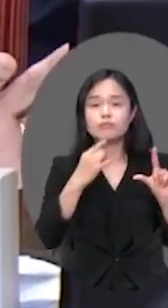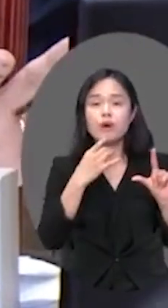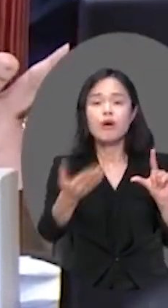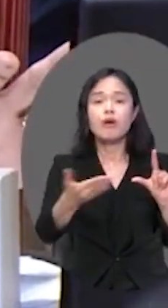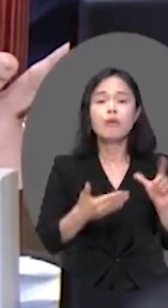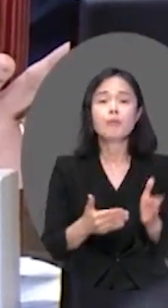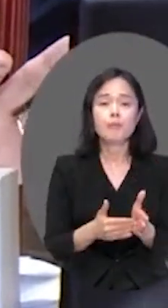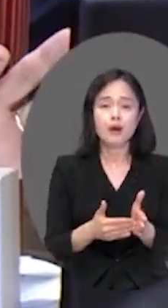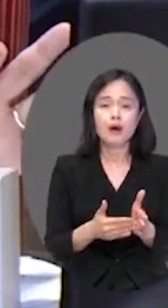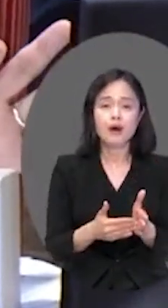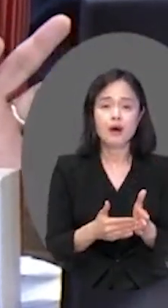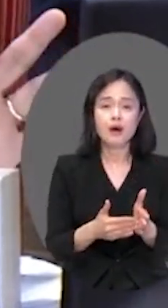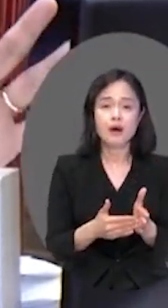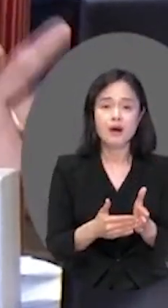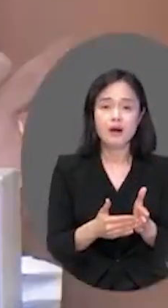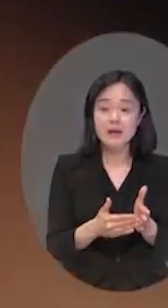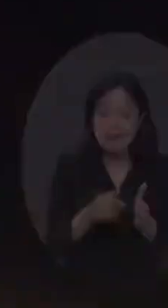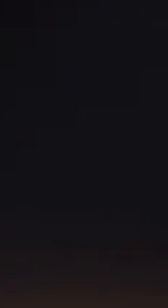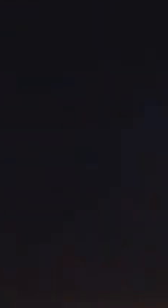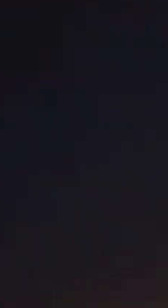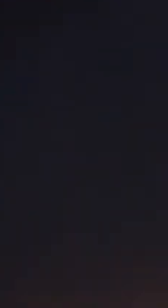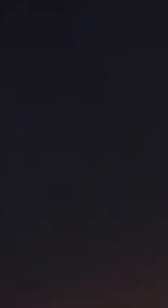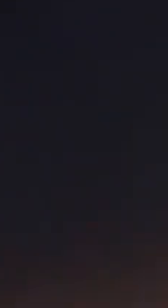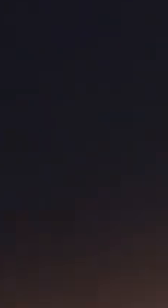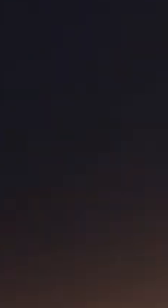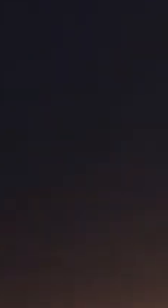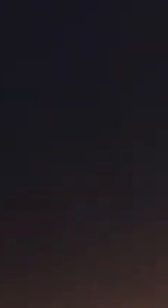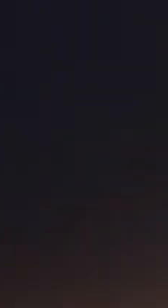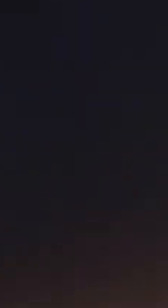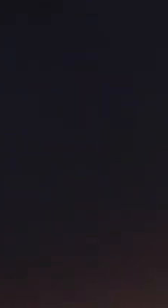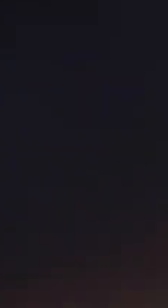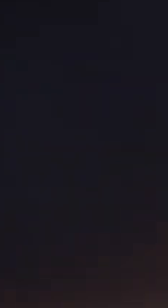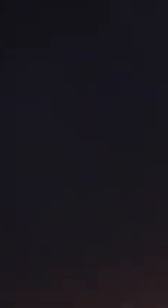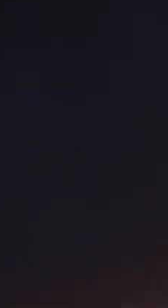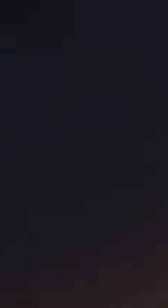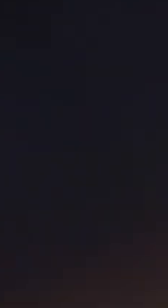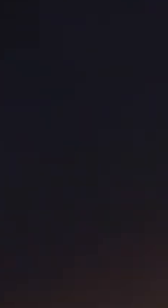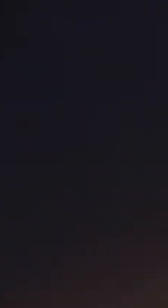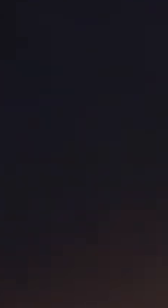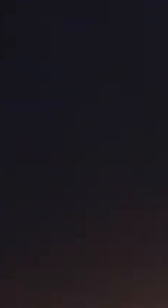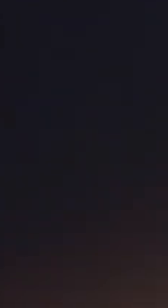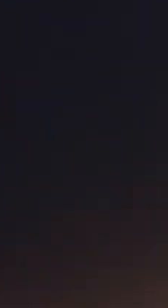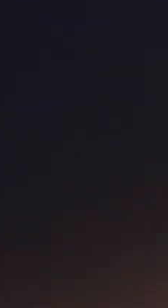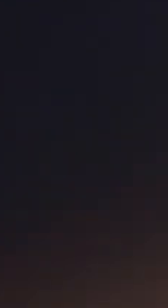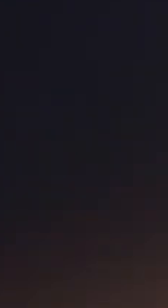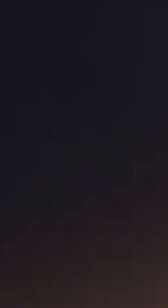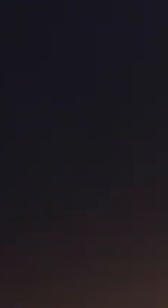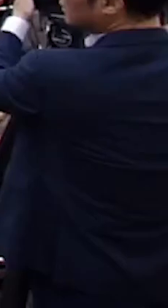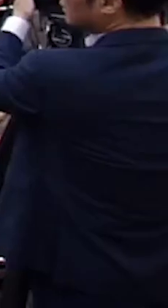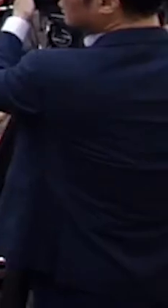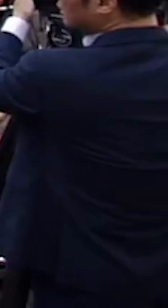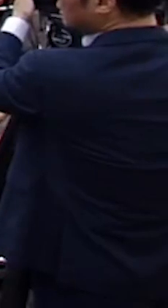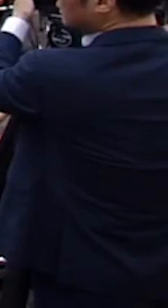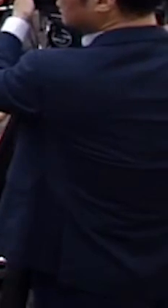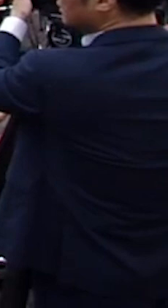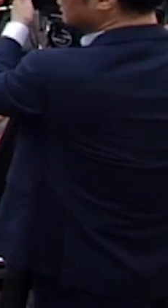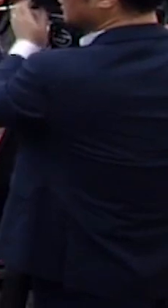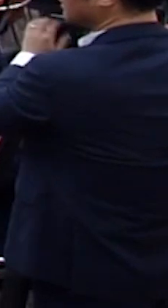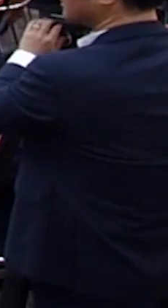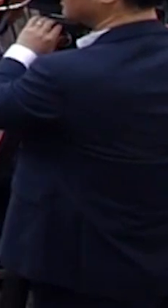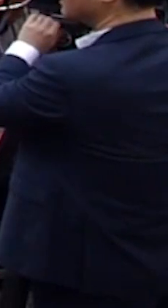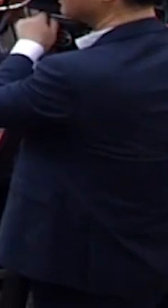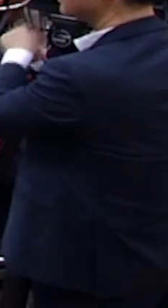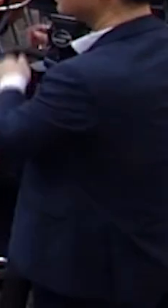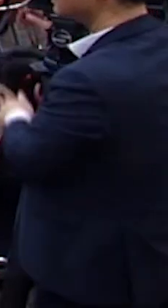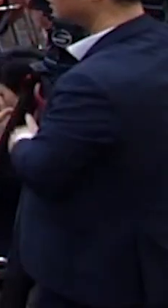오늘은 없습니다. 예, 제가 제안했다고 치고 지금 다시 제안하겠습니다. 제가 과거에 제안했다고 하니 저는